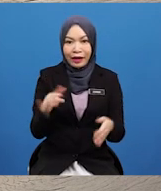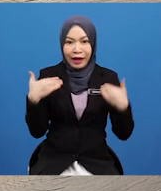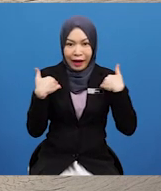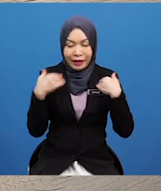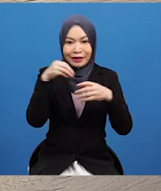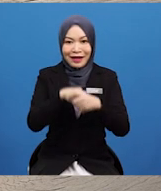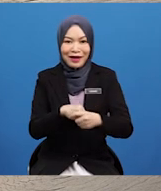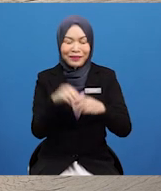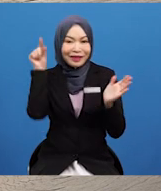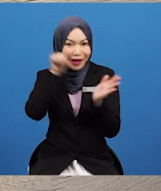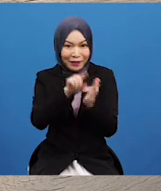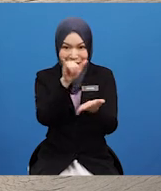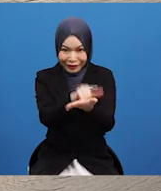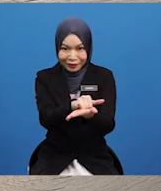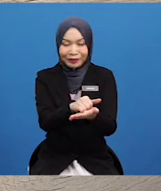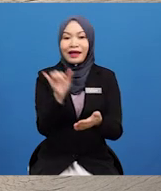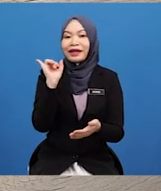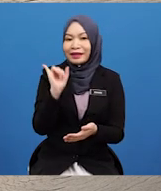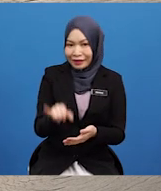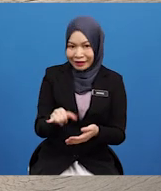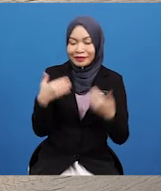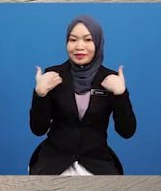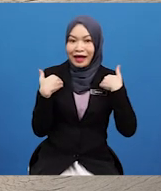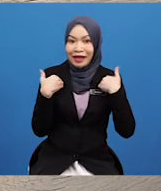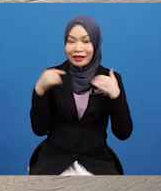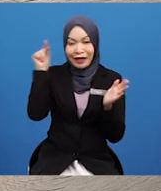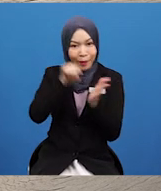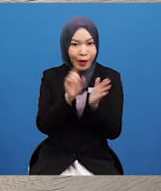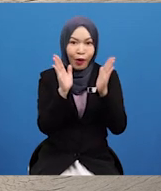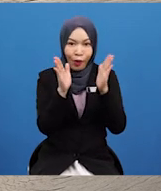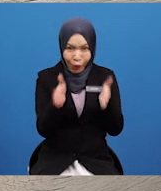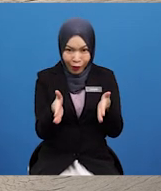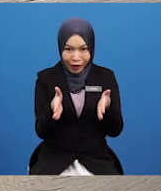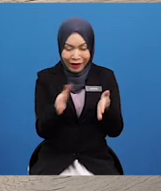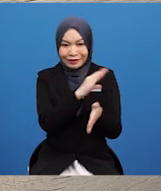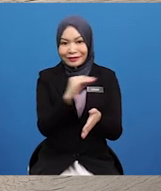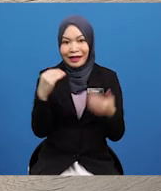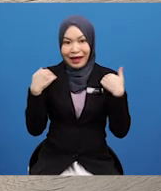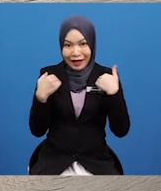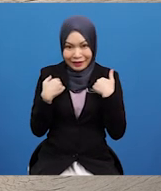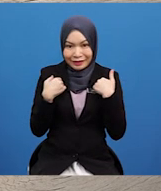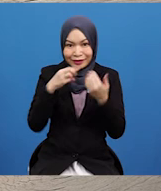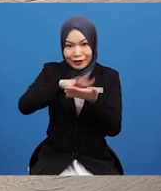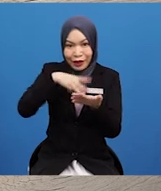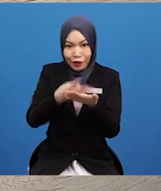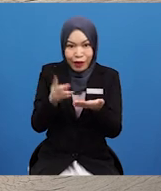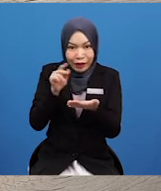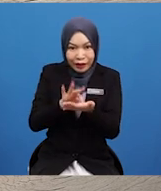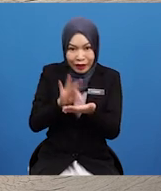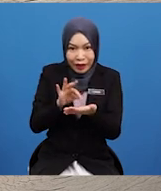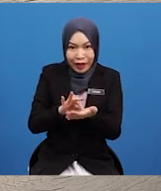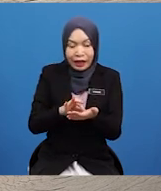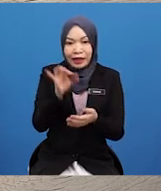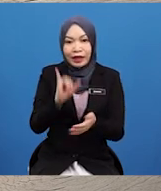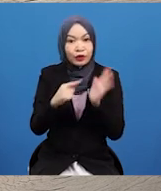gambar tersebut? Ya, ada gambar orang, ada statistik yang menunjukkan bilangan kes